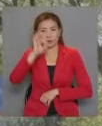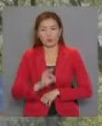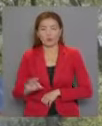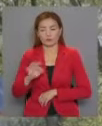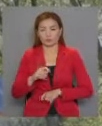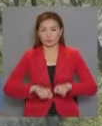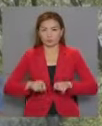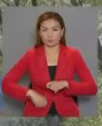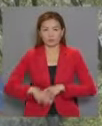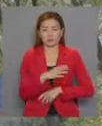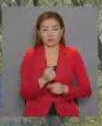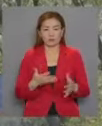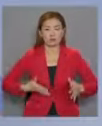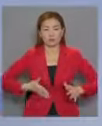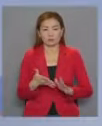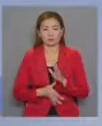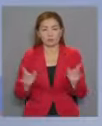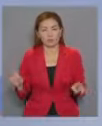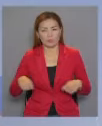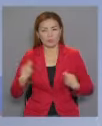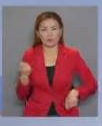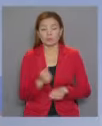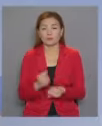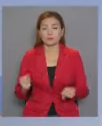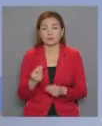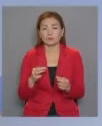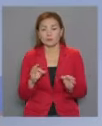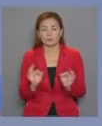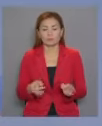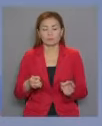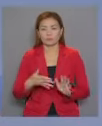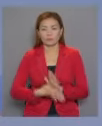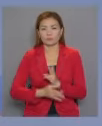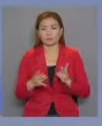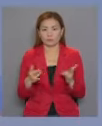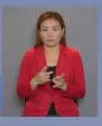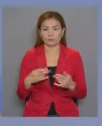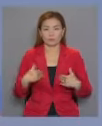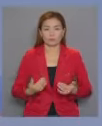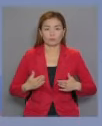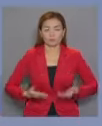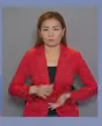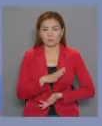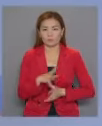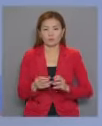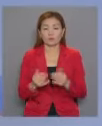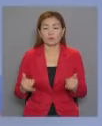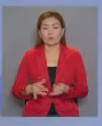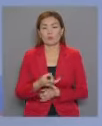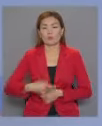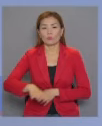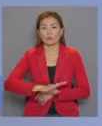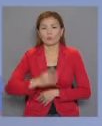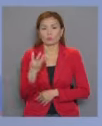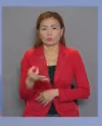сын айтып, қыруар қаражатты ауаға жібермей, қаржыны пайдалы нысандарға жұмсаған жөн деп сөзін түйіндеген еді. Бүгінде Атырау өңірінде